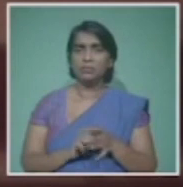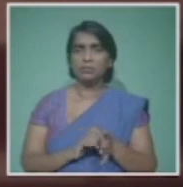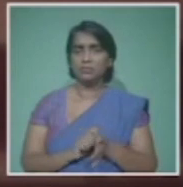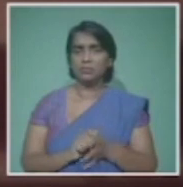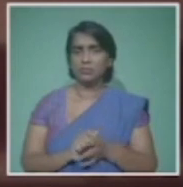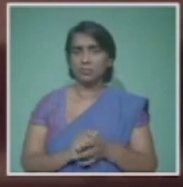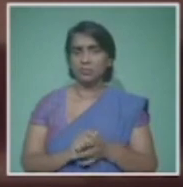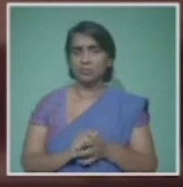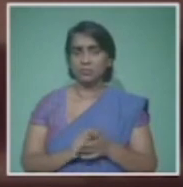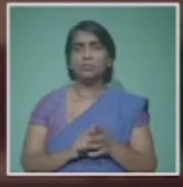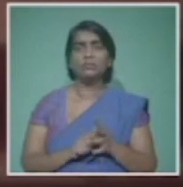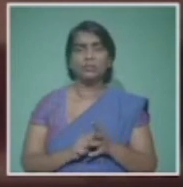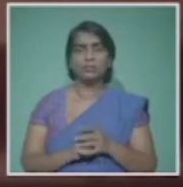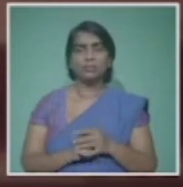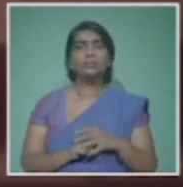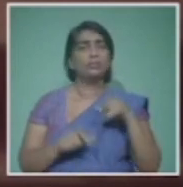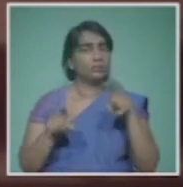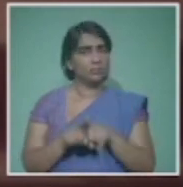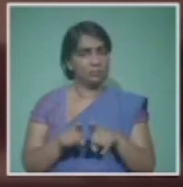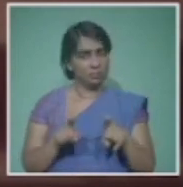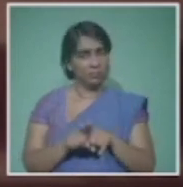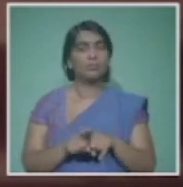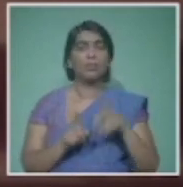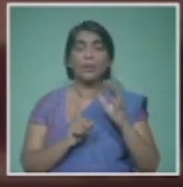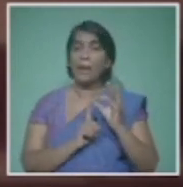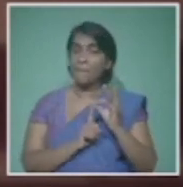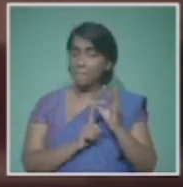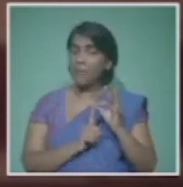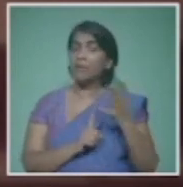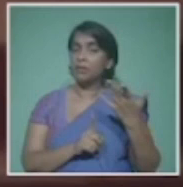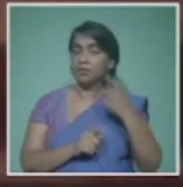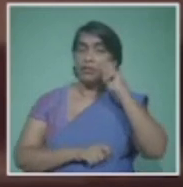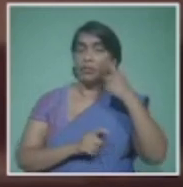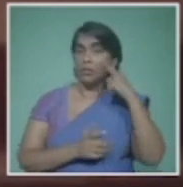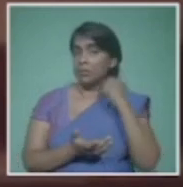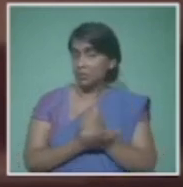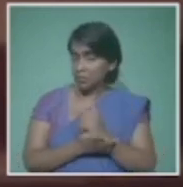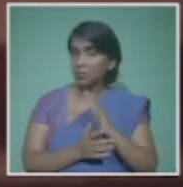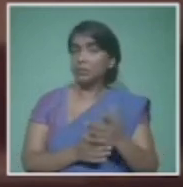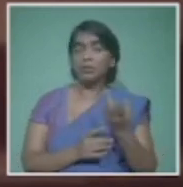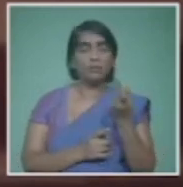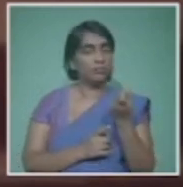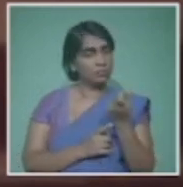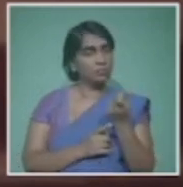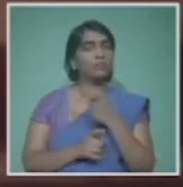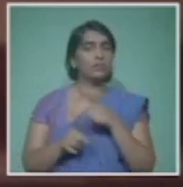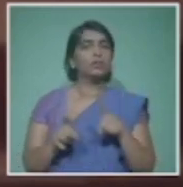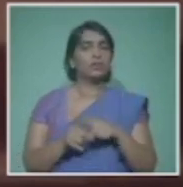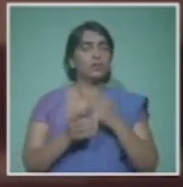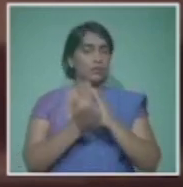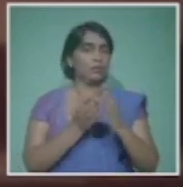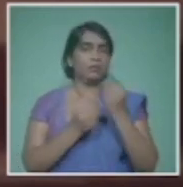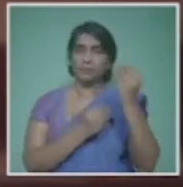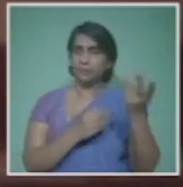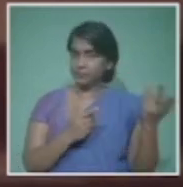ලගී මට විනාඩියක් දෙන්න. එතකොට පුද්ගලීකරණය කරොත් ජනතාව දැරිය හැකි මිලට ඊට පස්සේ සේවාවන්